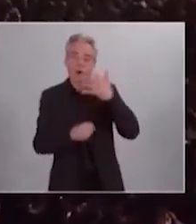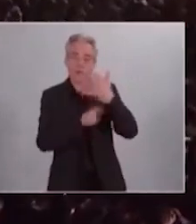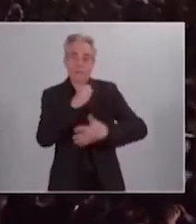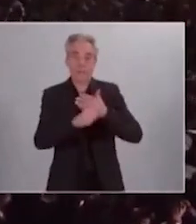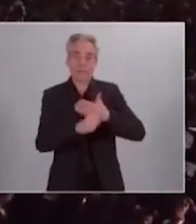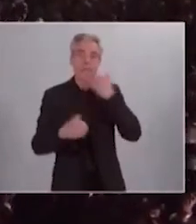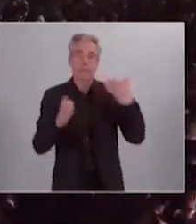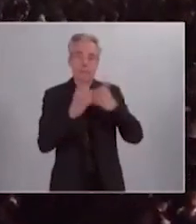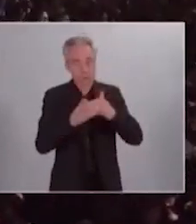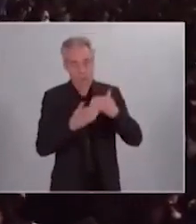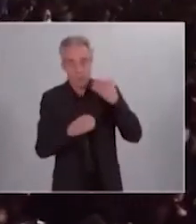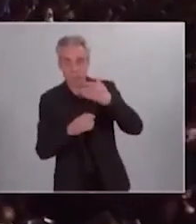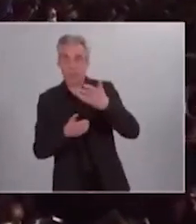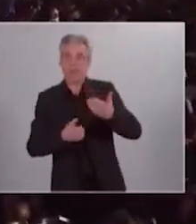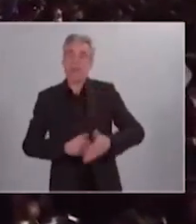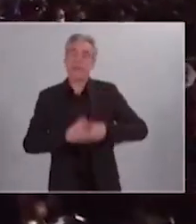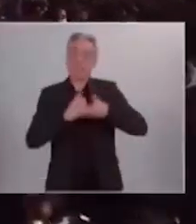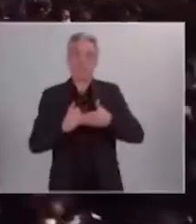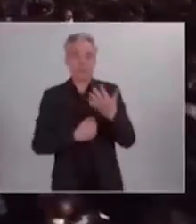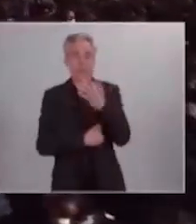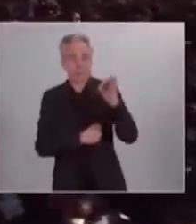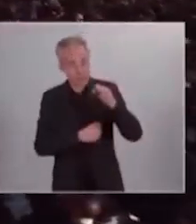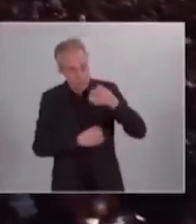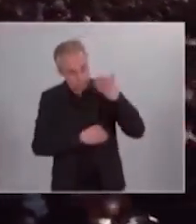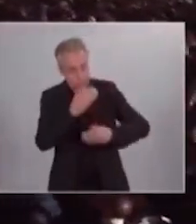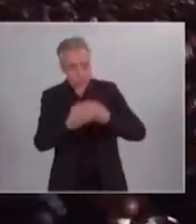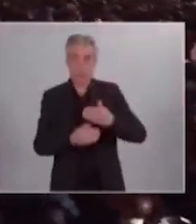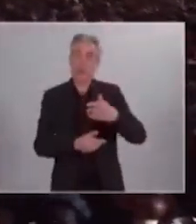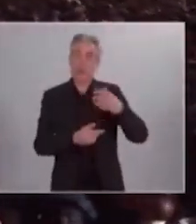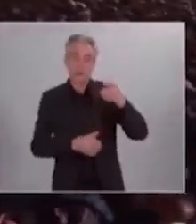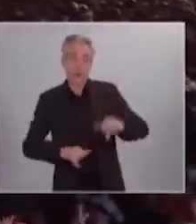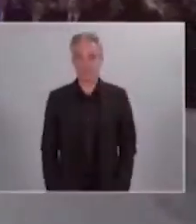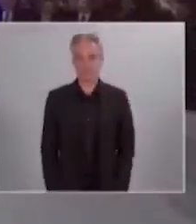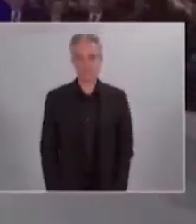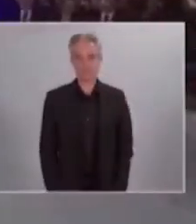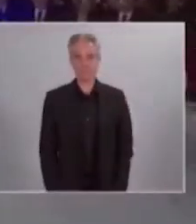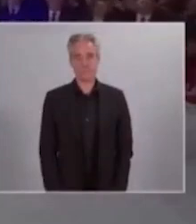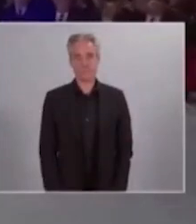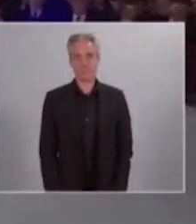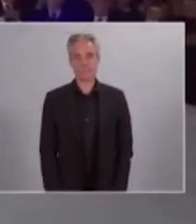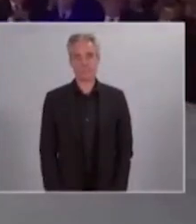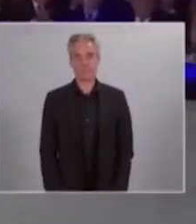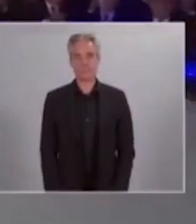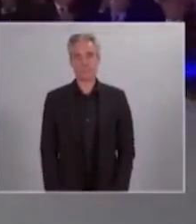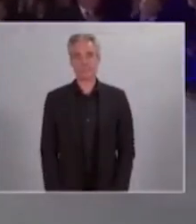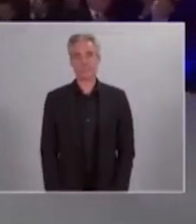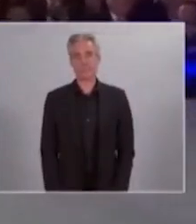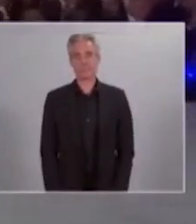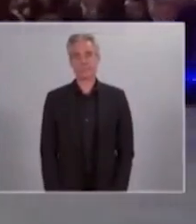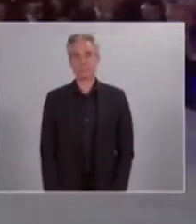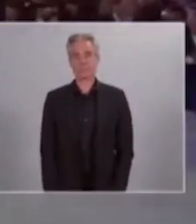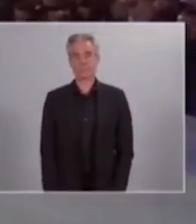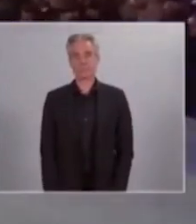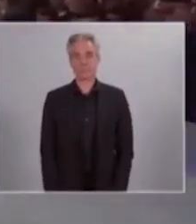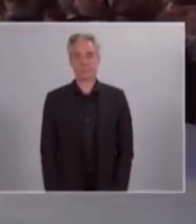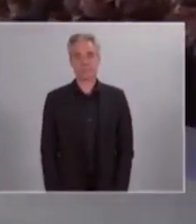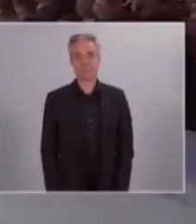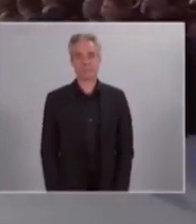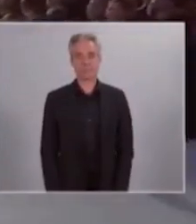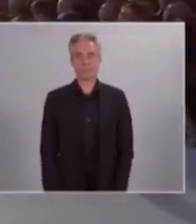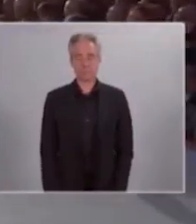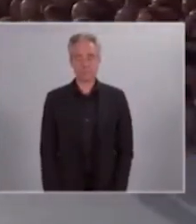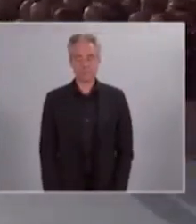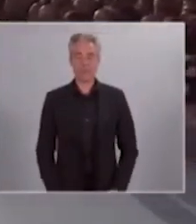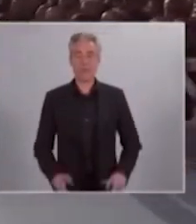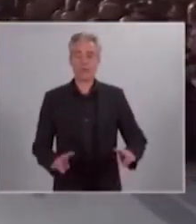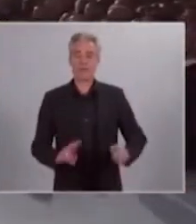จุนเจือในประเทศมากกว่าอันนี้เนี่ยก็นับว่าแนวคิดแบบnationalism นะคะ protectionalism เนี่ยก็